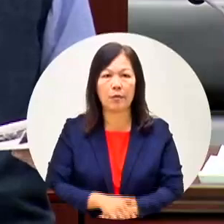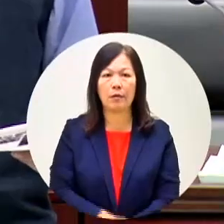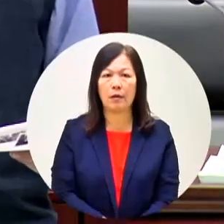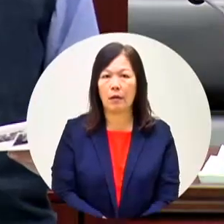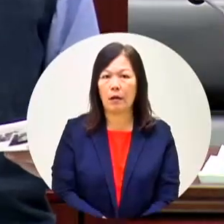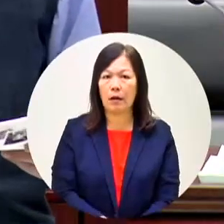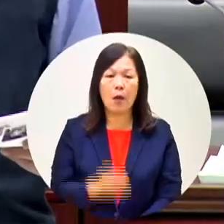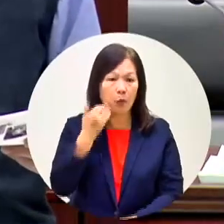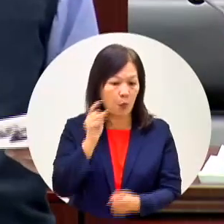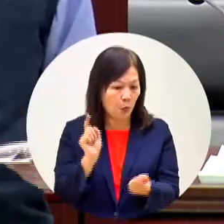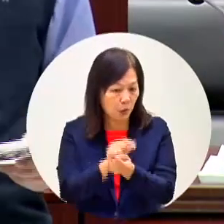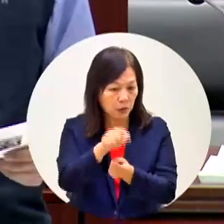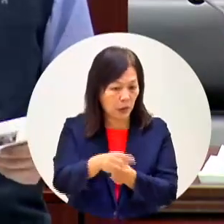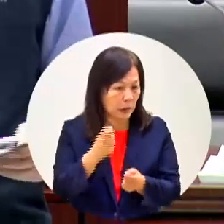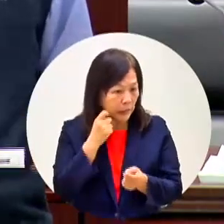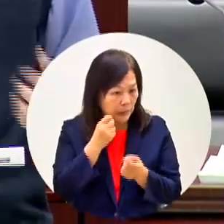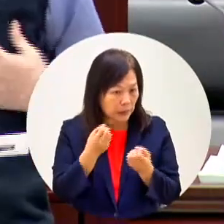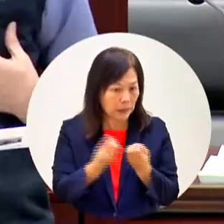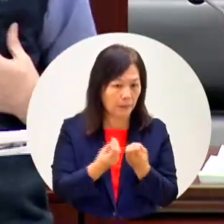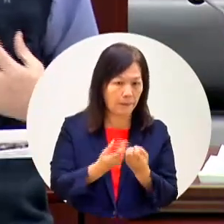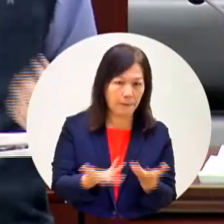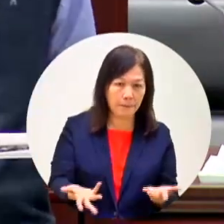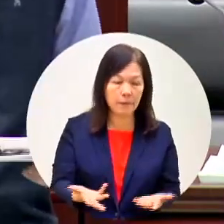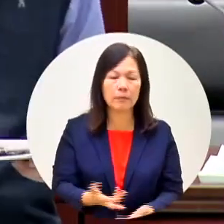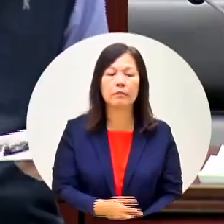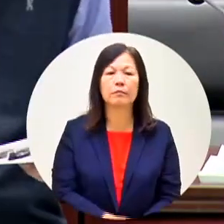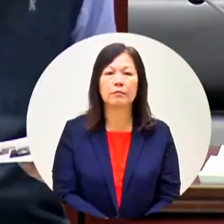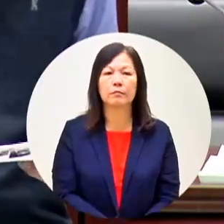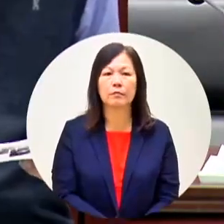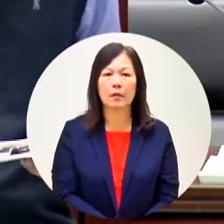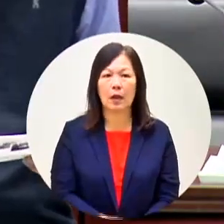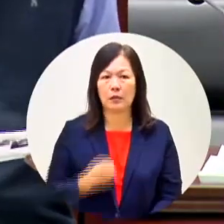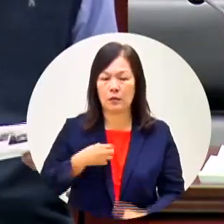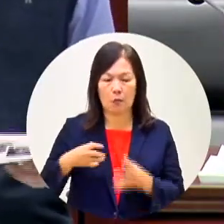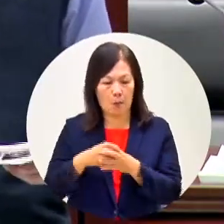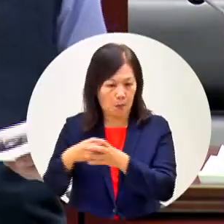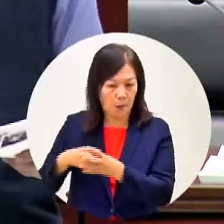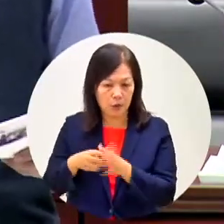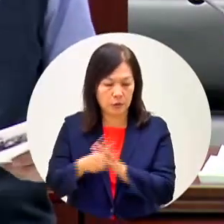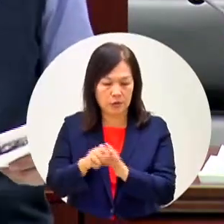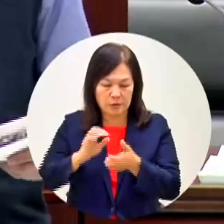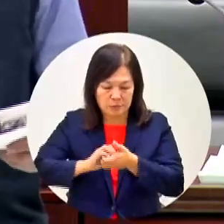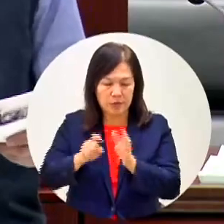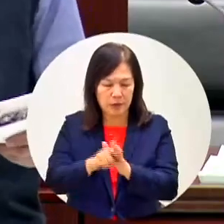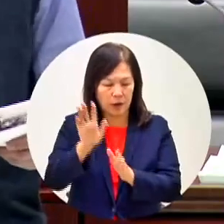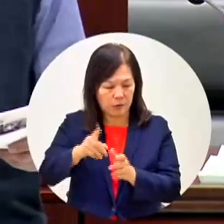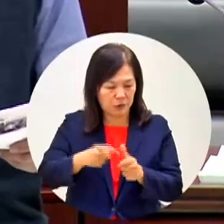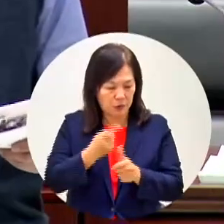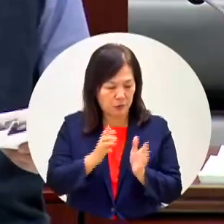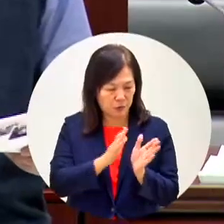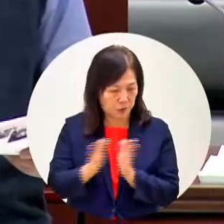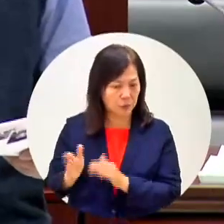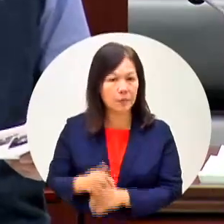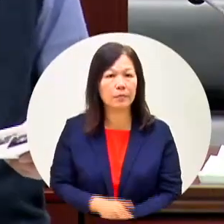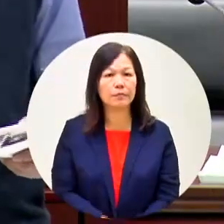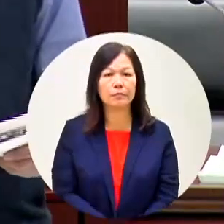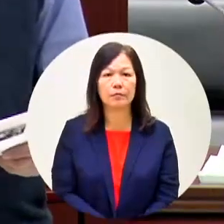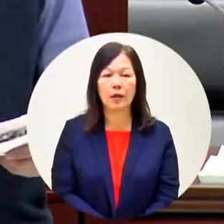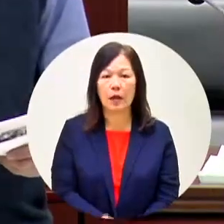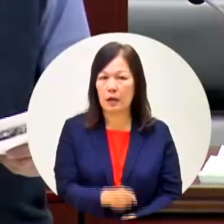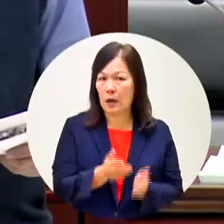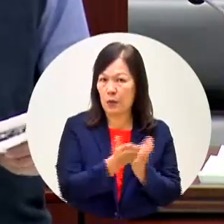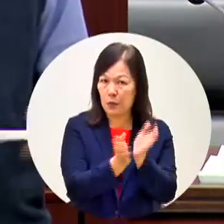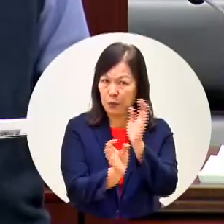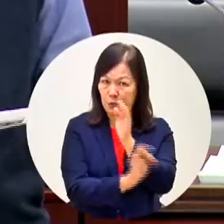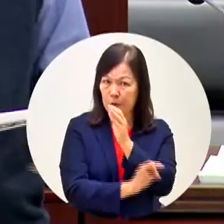一个市政府团队应该具备有的心态。庆富案议长刚才也讲，我们希望下次大会